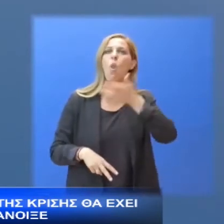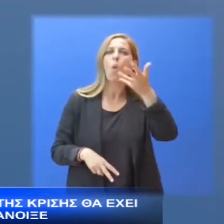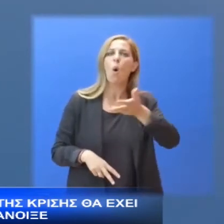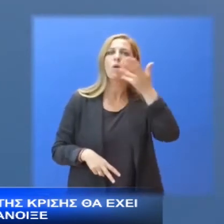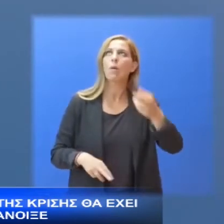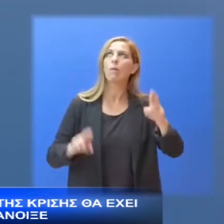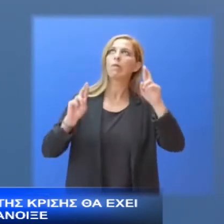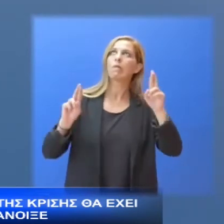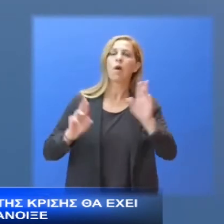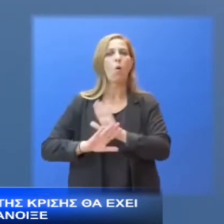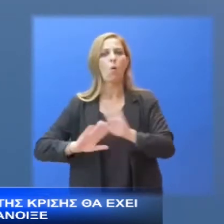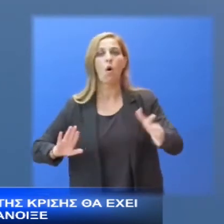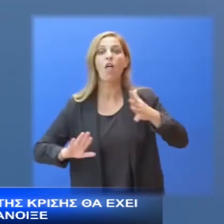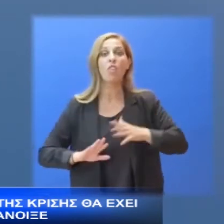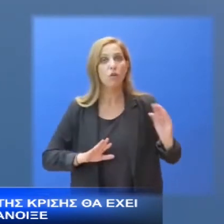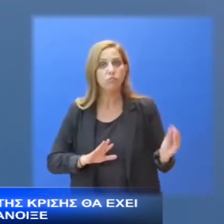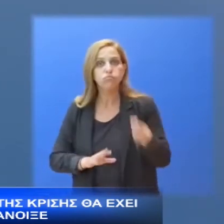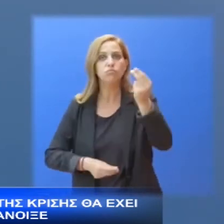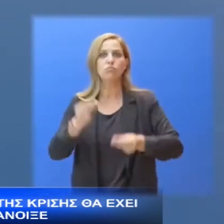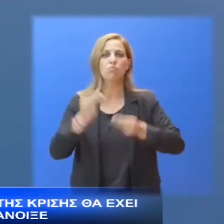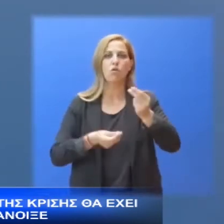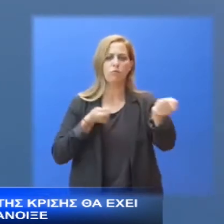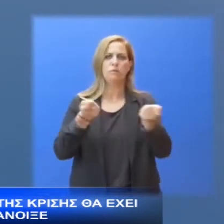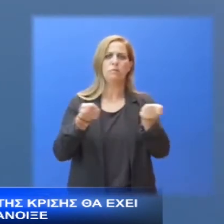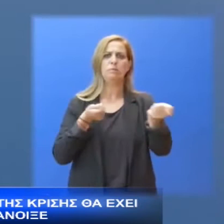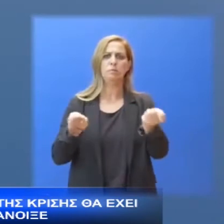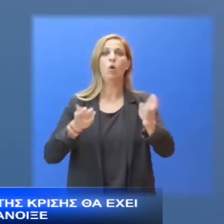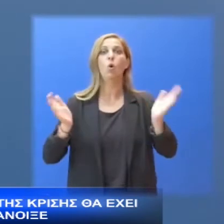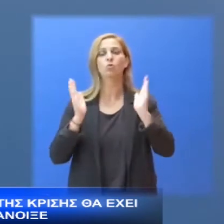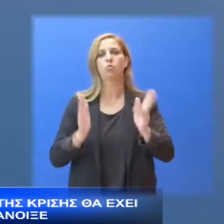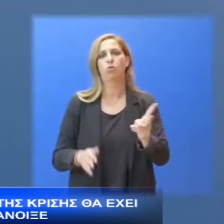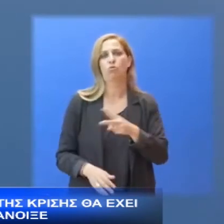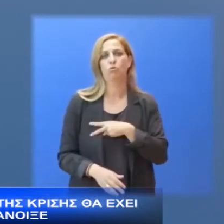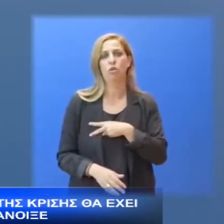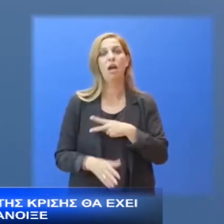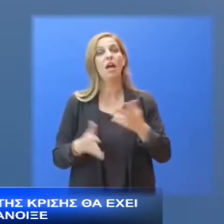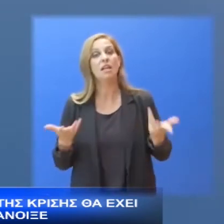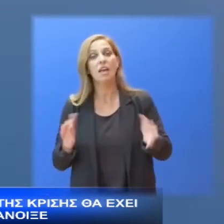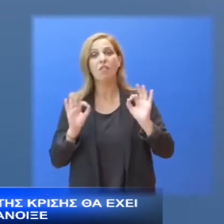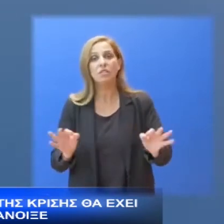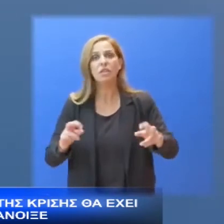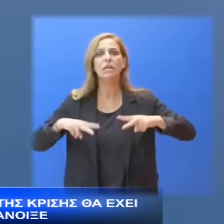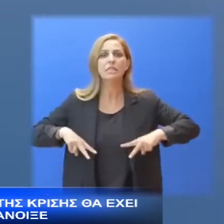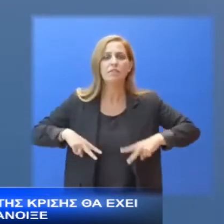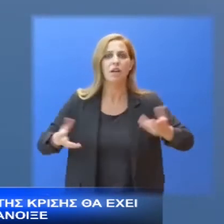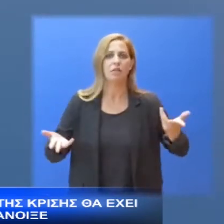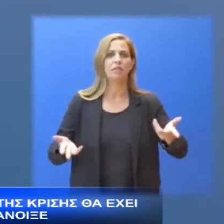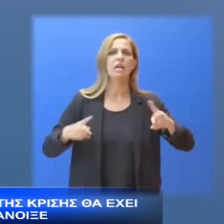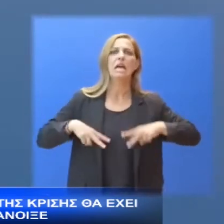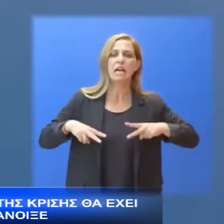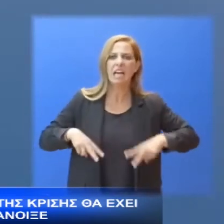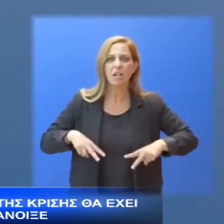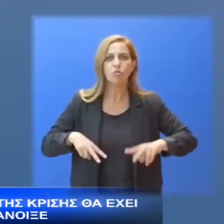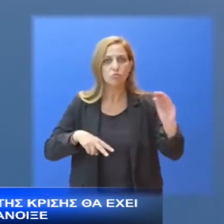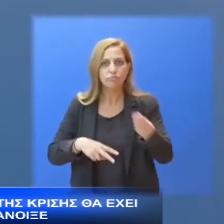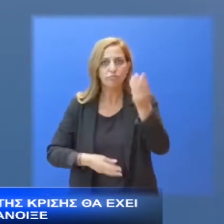δυναμικής κατάστασης, μιας ιδιαίτερα δύσκολης κατάστασης. Και απέναντι σε αυτή την κατάσταση, η κυβέρνηση και ο κρατικός μηχανισμός δεν σήκωσαν